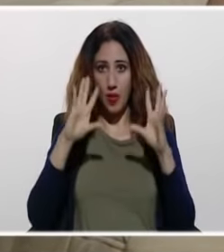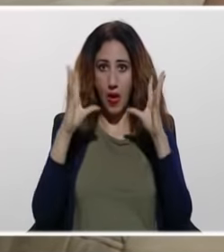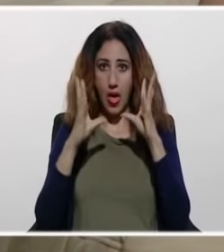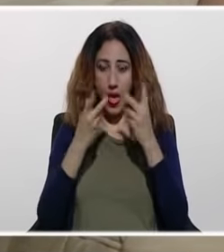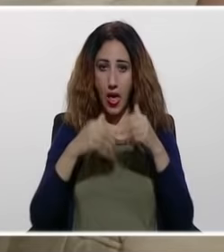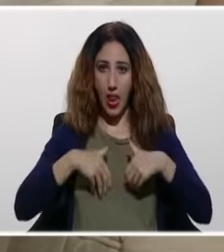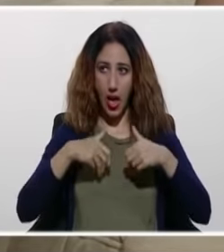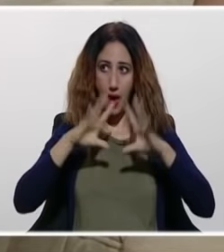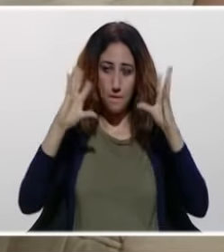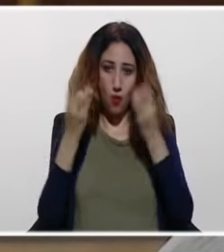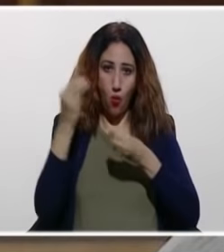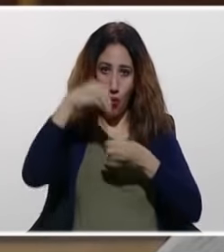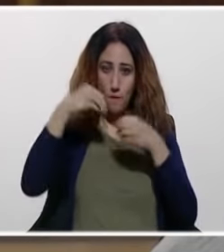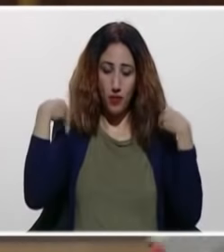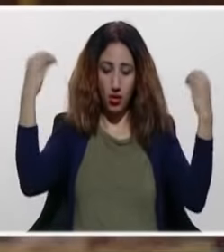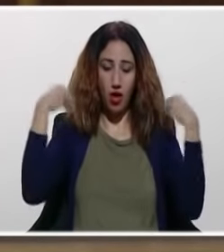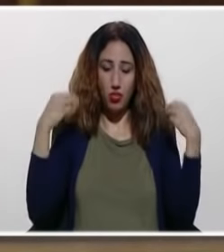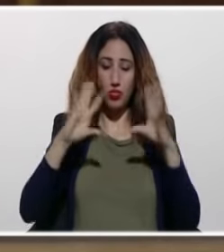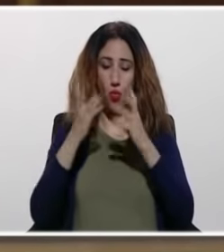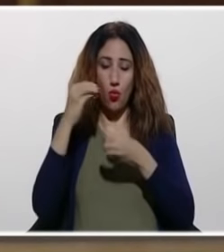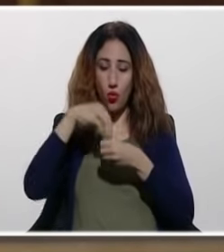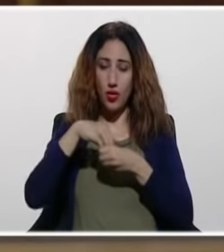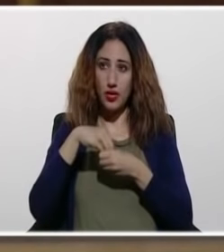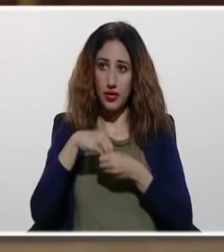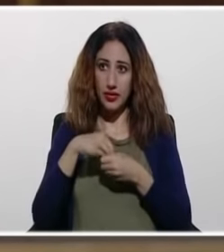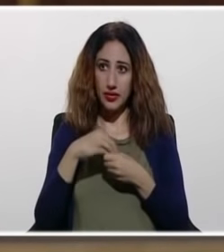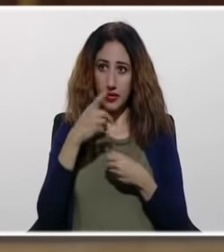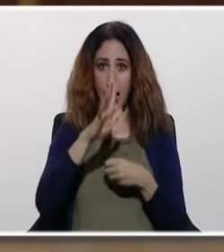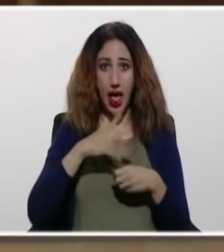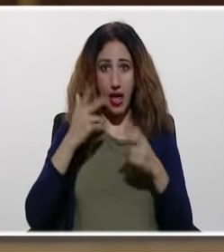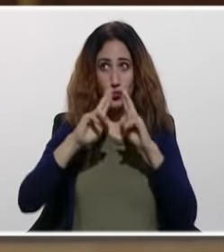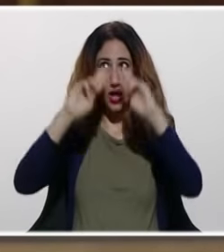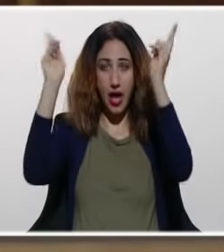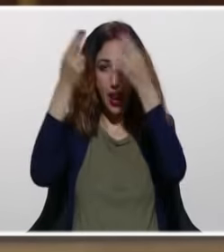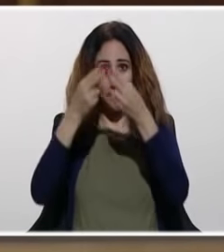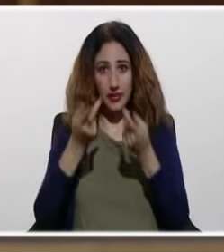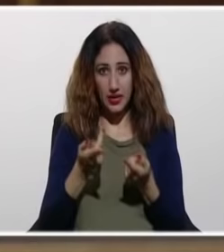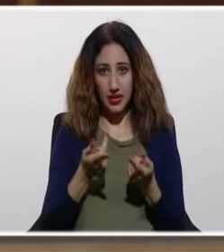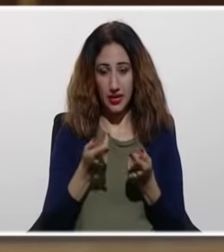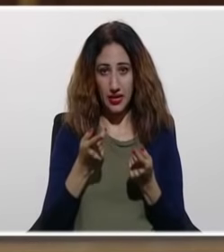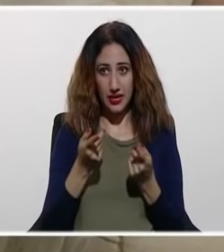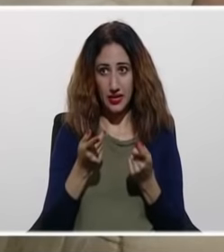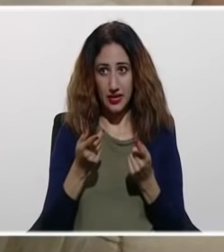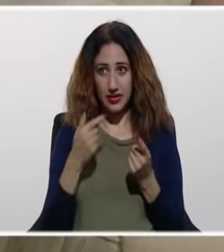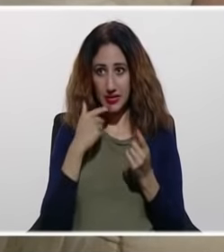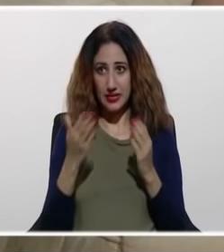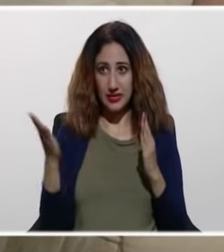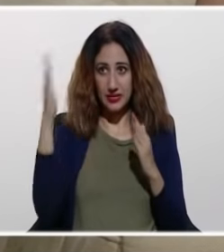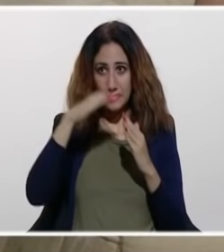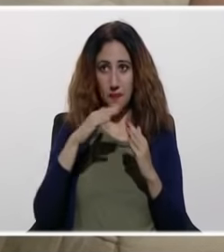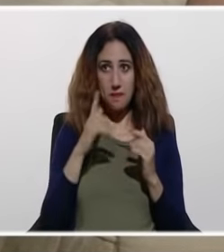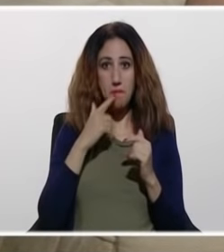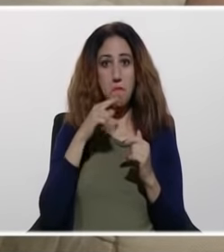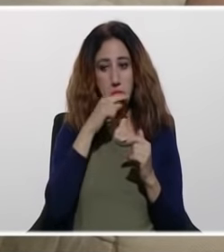الالعاب. مش غريبة انك انت ست تقدري توصلي لمركز عالمي كان حكر على الرجال؟ ما فيش حاجة غريبة على